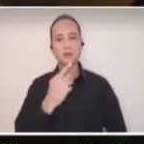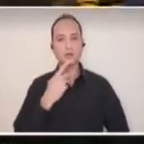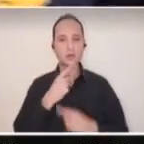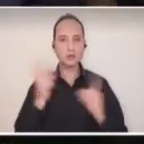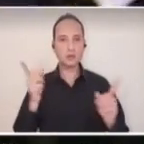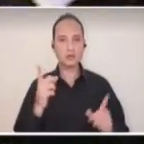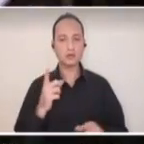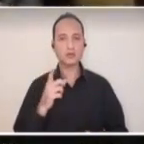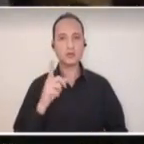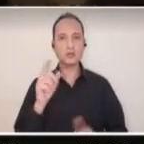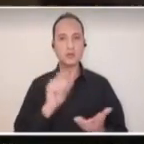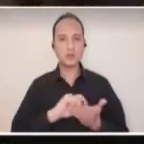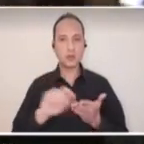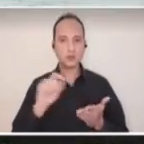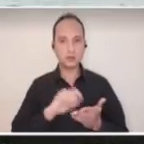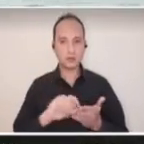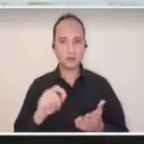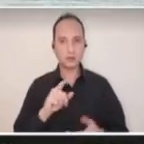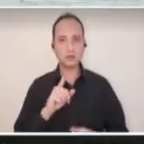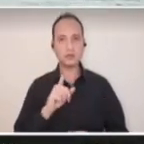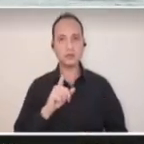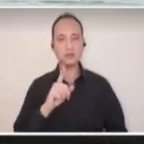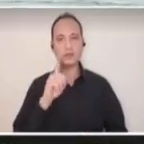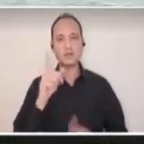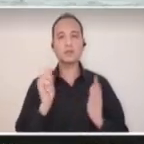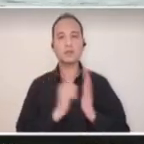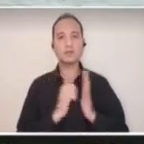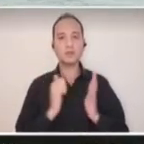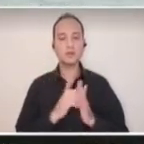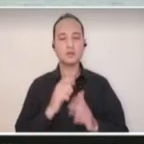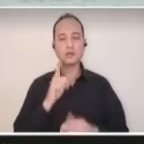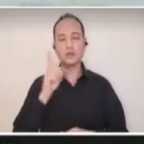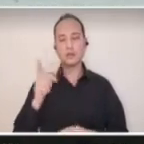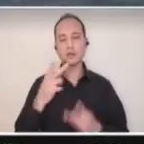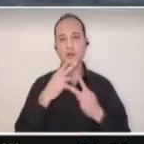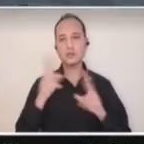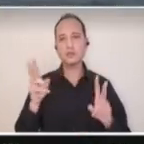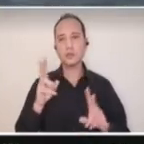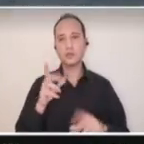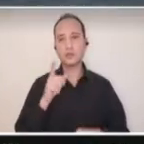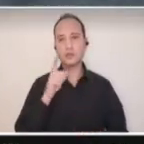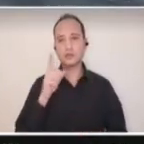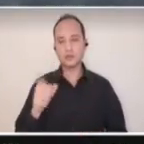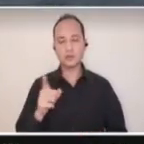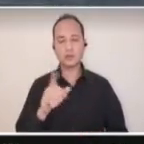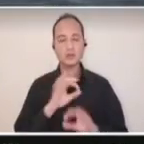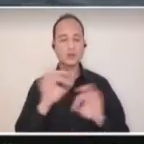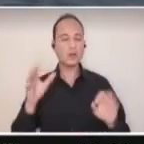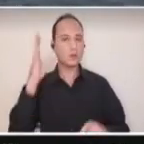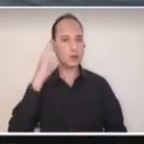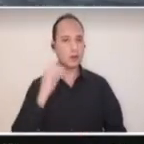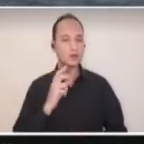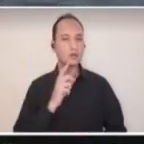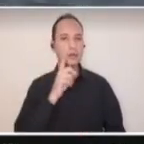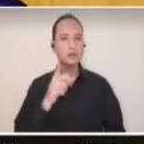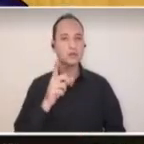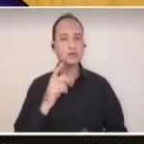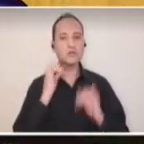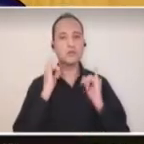kaleme alındığını bir gazete aracılığıyla açıklaması ise tam manasıyla